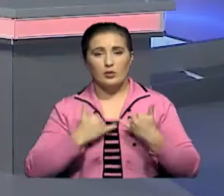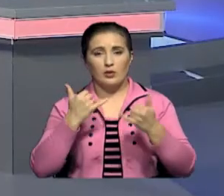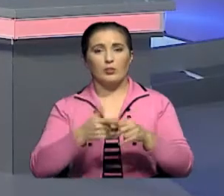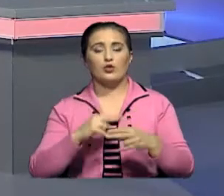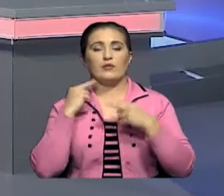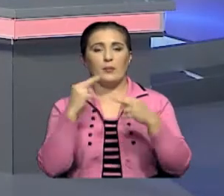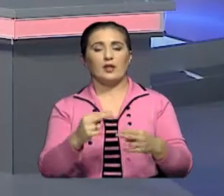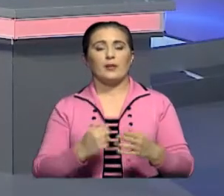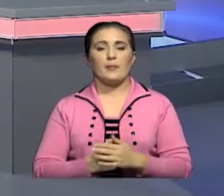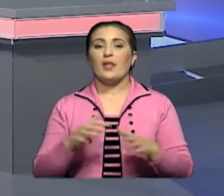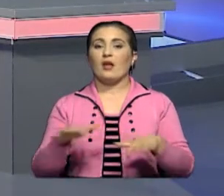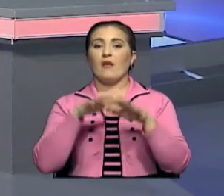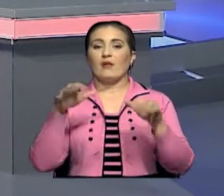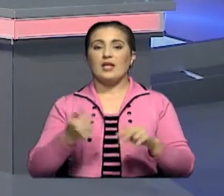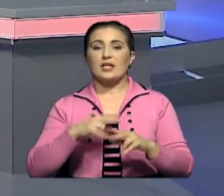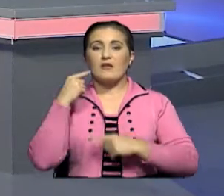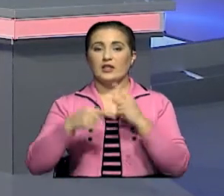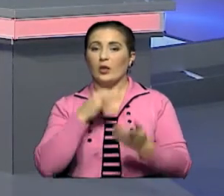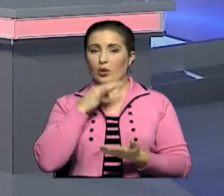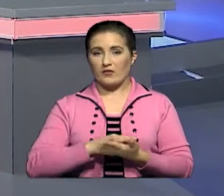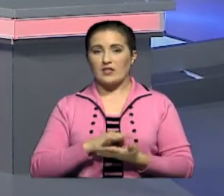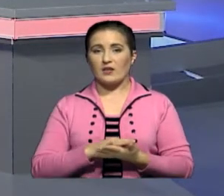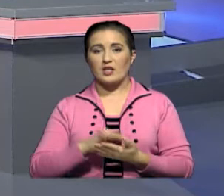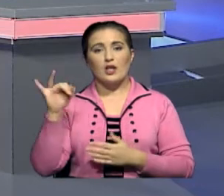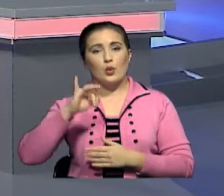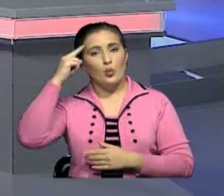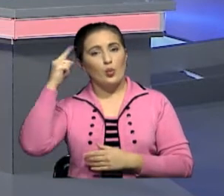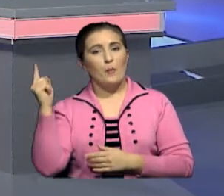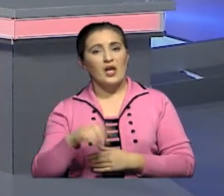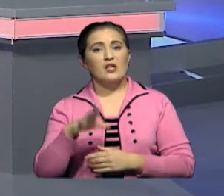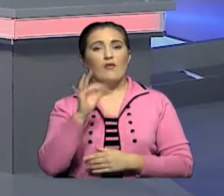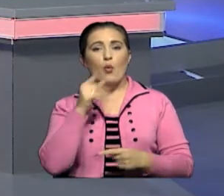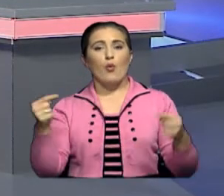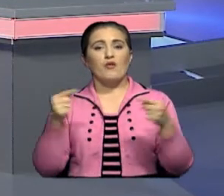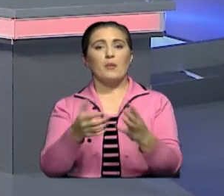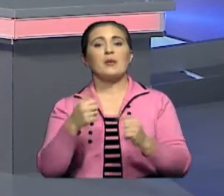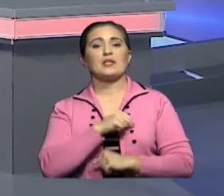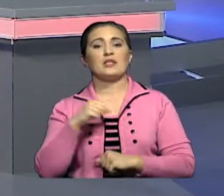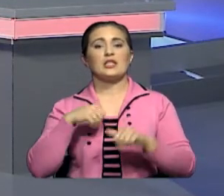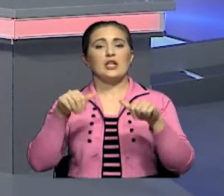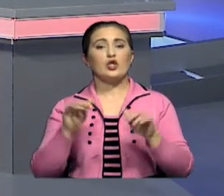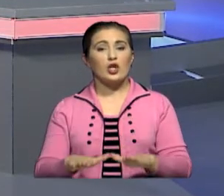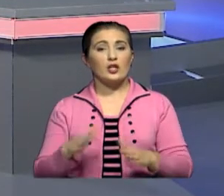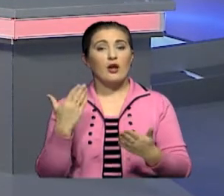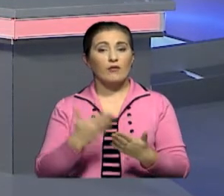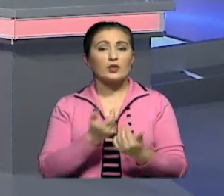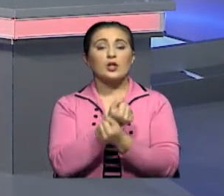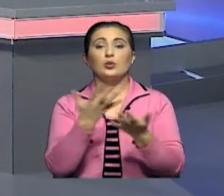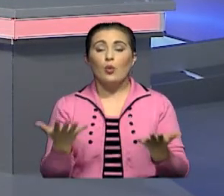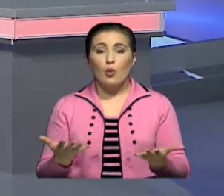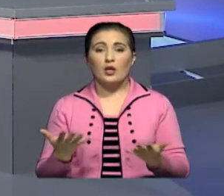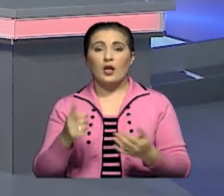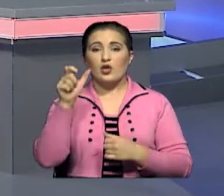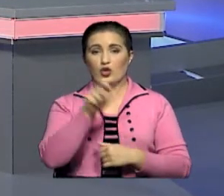власть это всегда ответственность и умение вовремя принять самостоятельное решение вот насколько